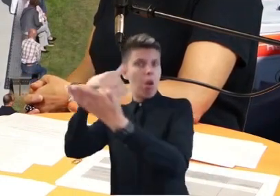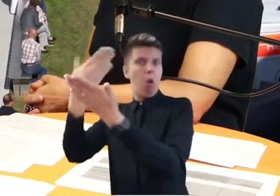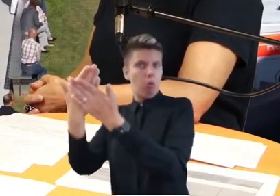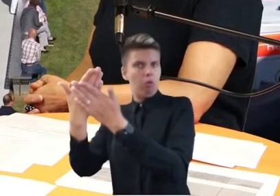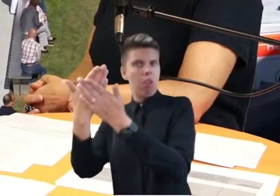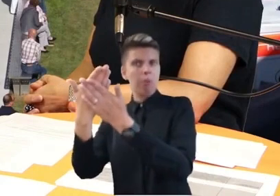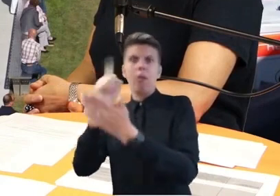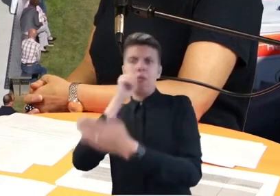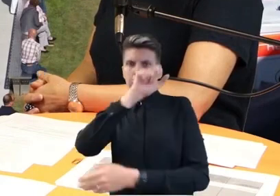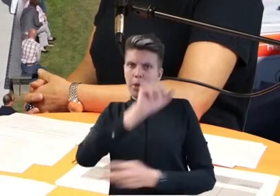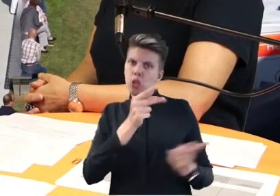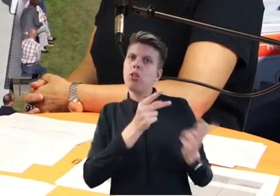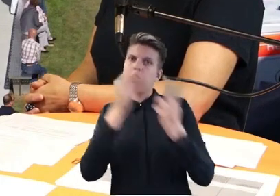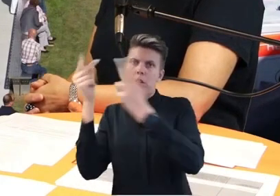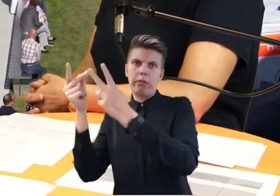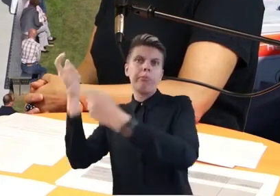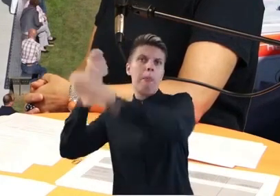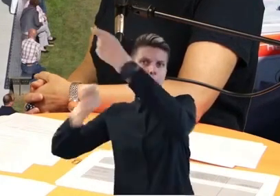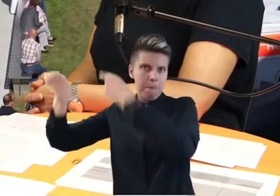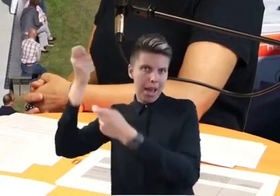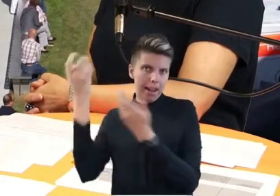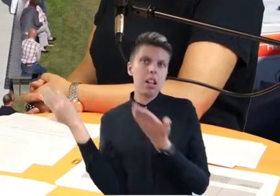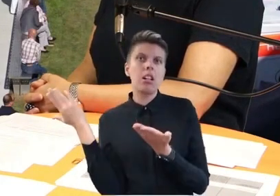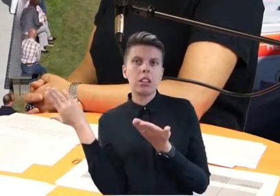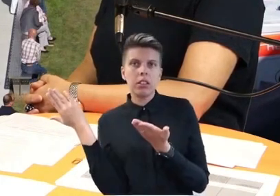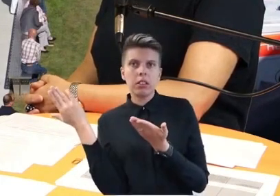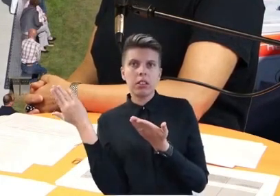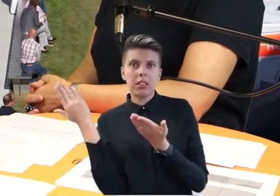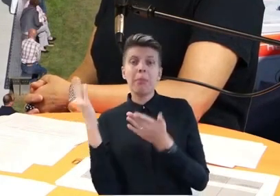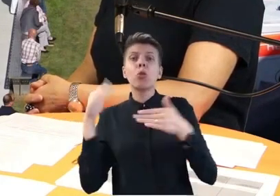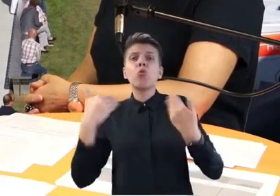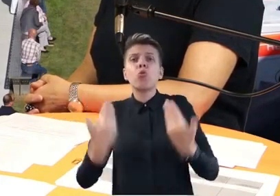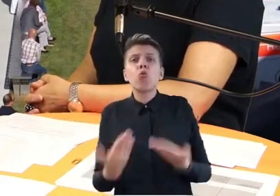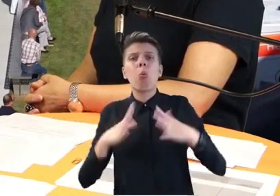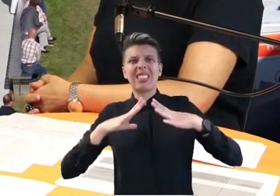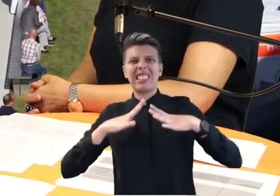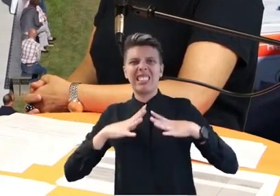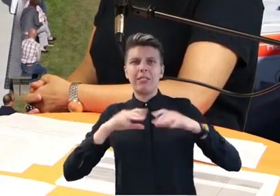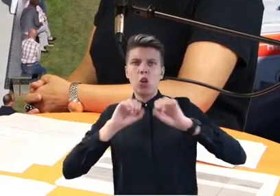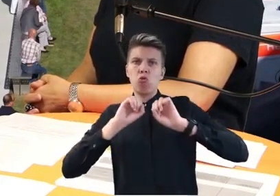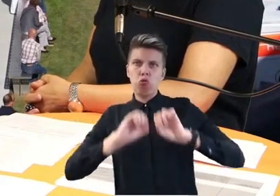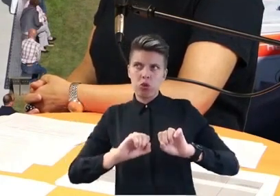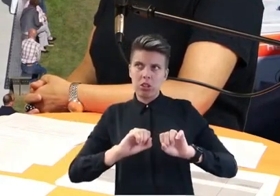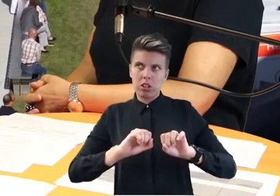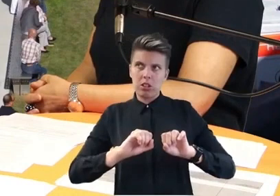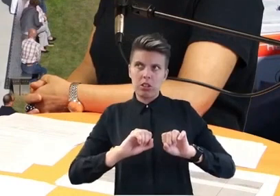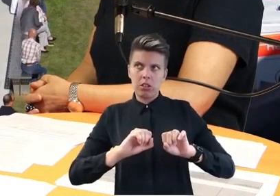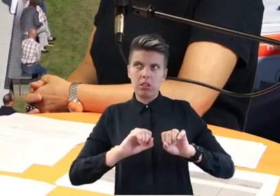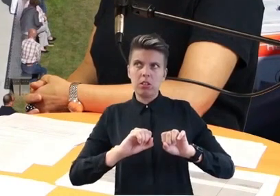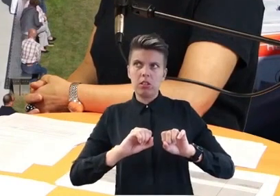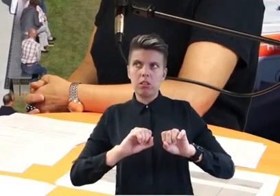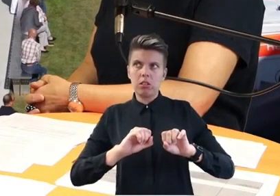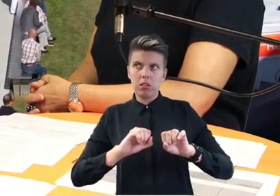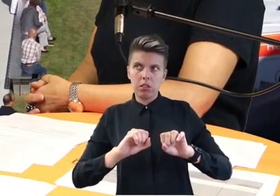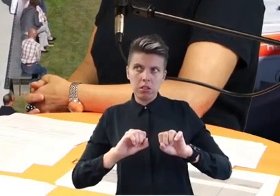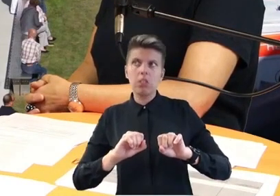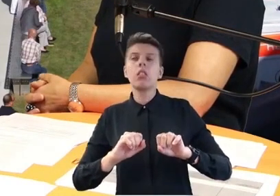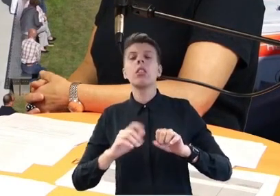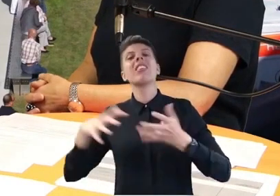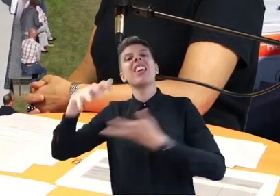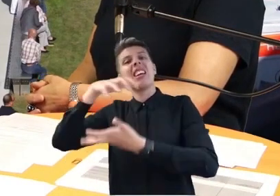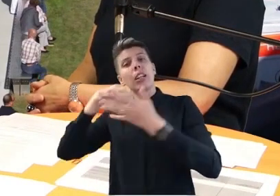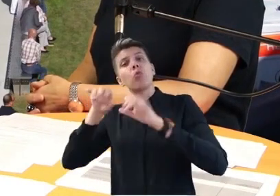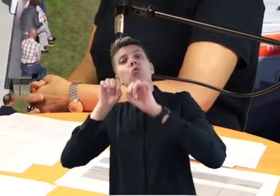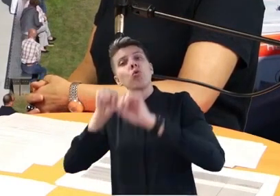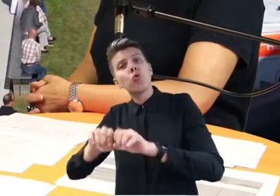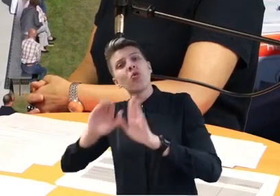versorgen. Allerdings übersteigt das Potenzial im Zivilschutz da das in den Ländern vorgehaltene vom Rettungsdienst und den